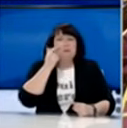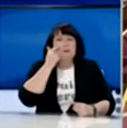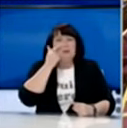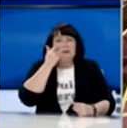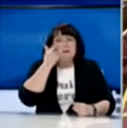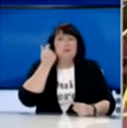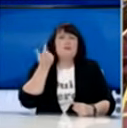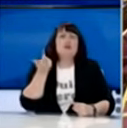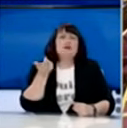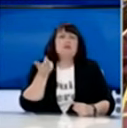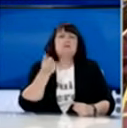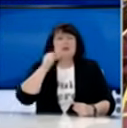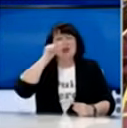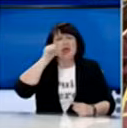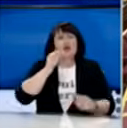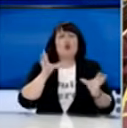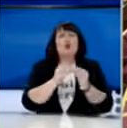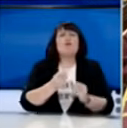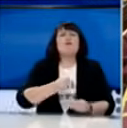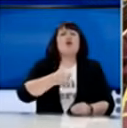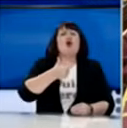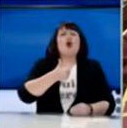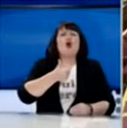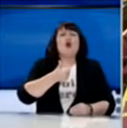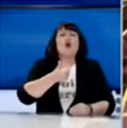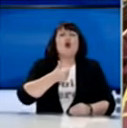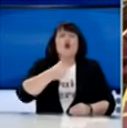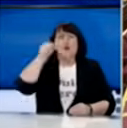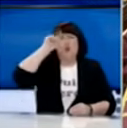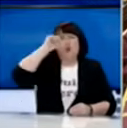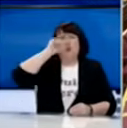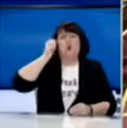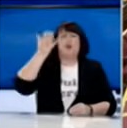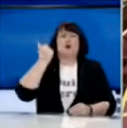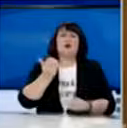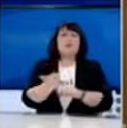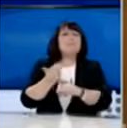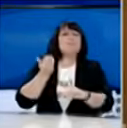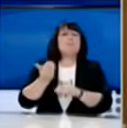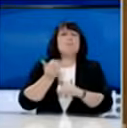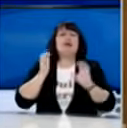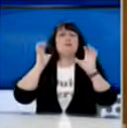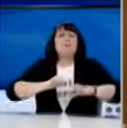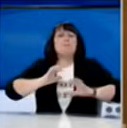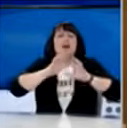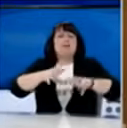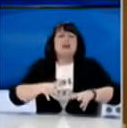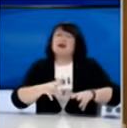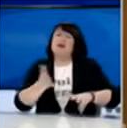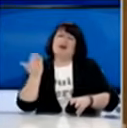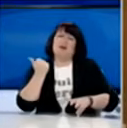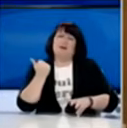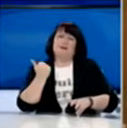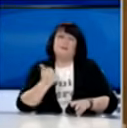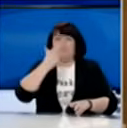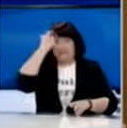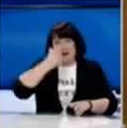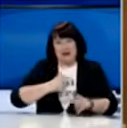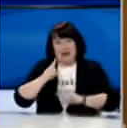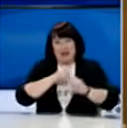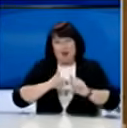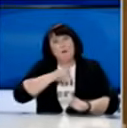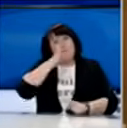αυτό, το νερό στο Βόλο δεν ήτανε, λέει, πόσιμο ούτε πριν τις πλημμύρες. Είμαι εκείνη που